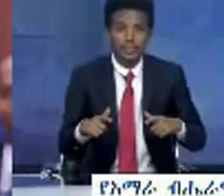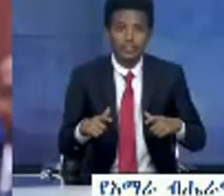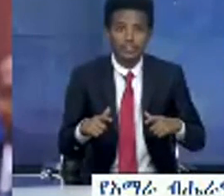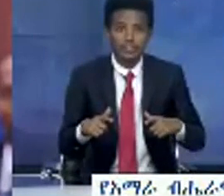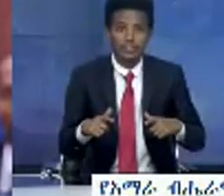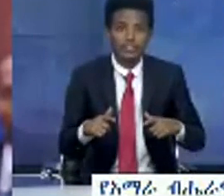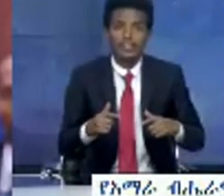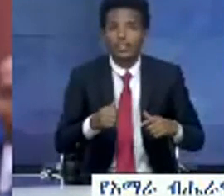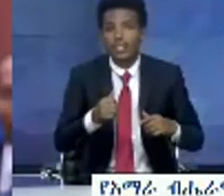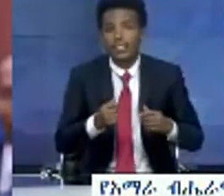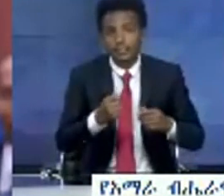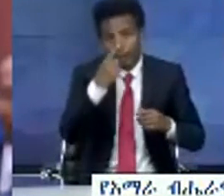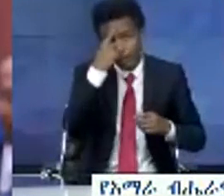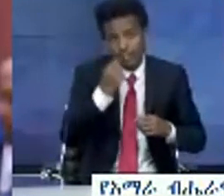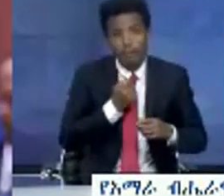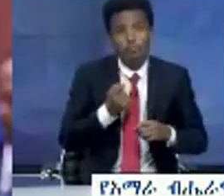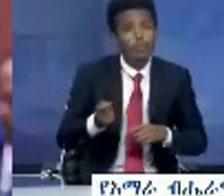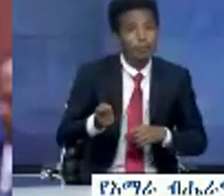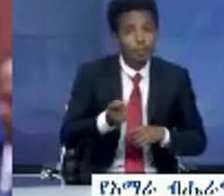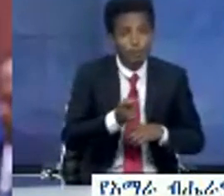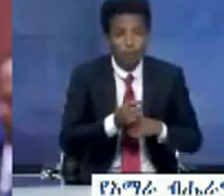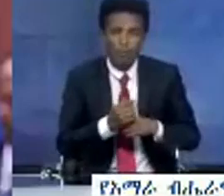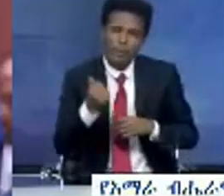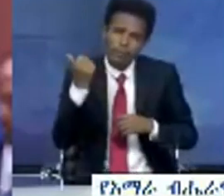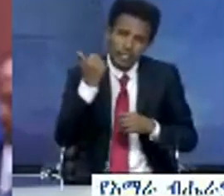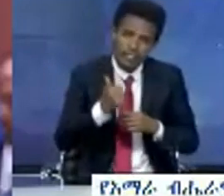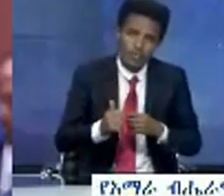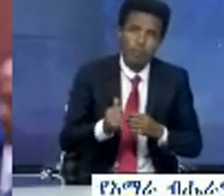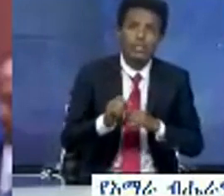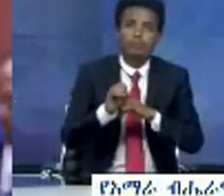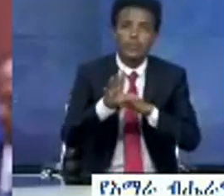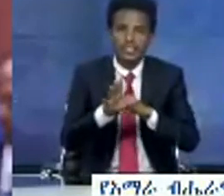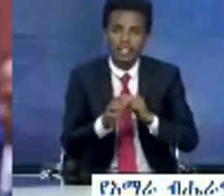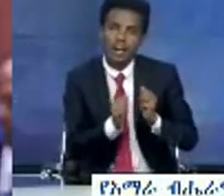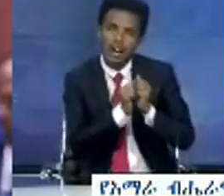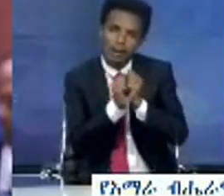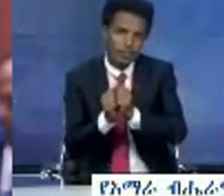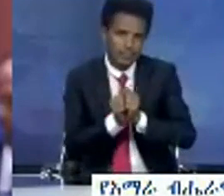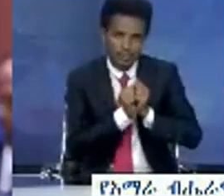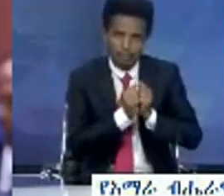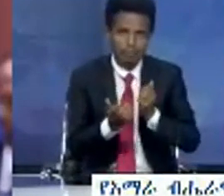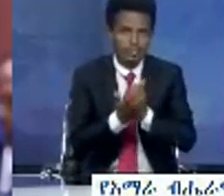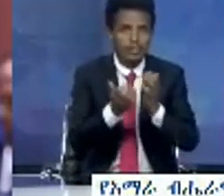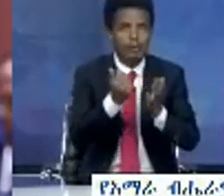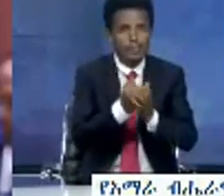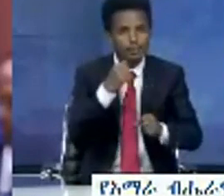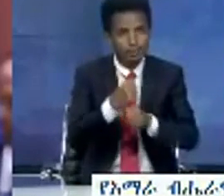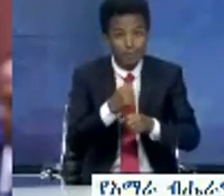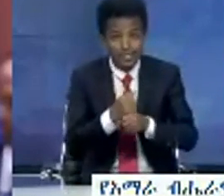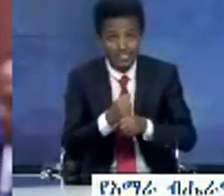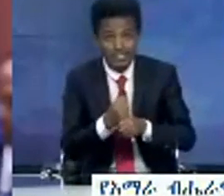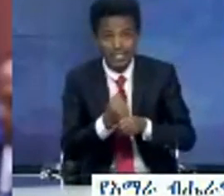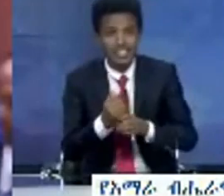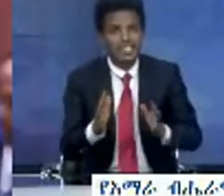ለጋራ እድሎቻችን ተገዥና ታማኝ በመሆን በማንኛውም መስክ አብረናችሁና ተባብረን ለመስራት ዝግጁ